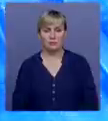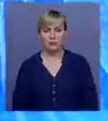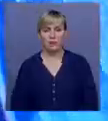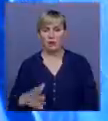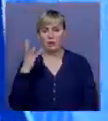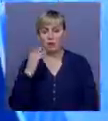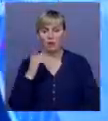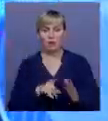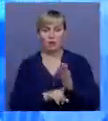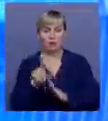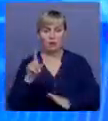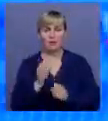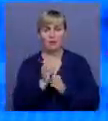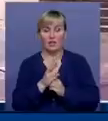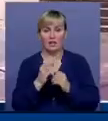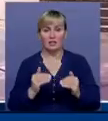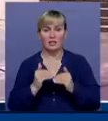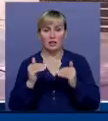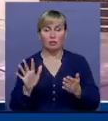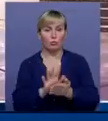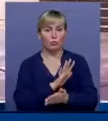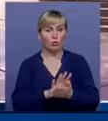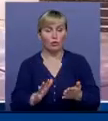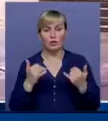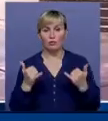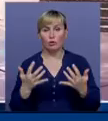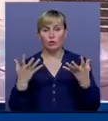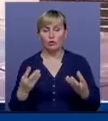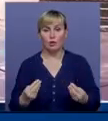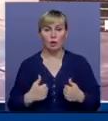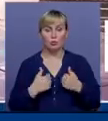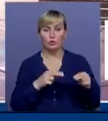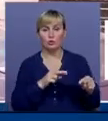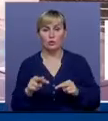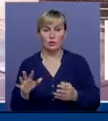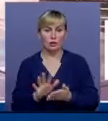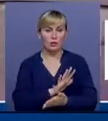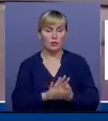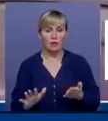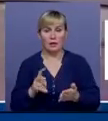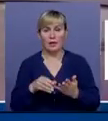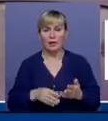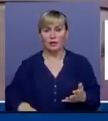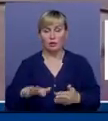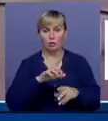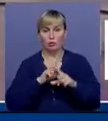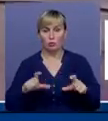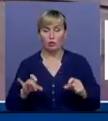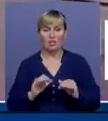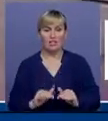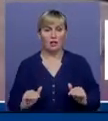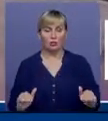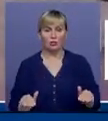А вот в Алматы стартовал 12-й этап дезинфекционных работ. С сегодняшнего дня усиливается санитарная обработка на территориях школ и детских